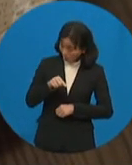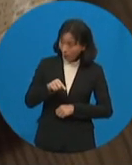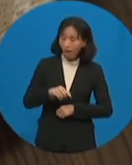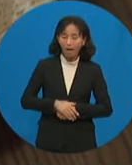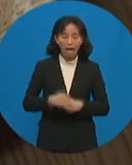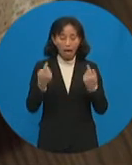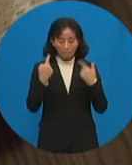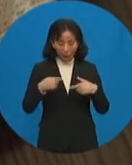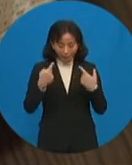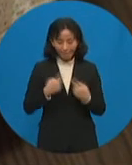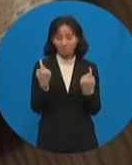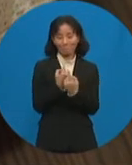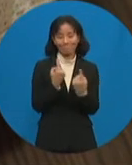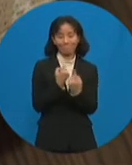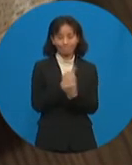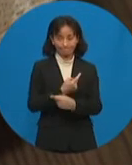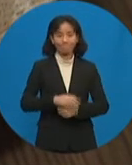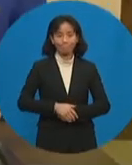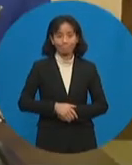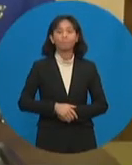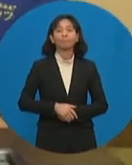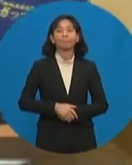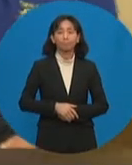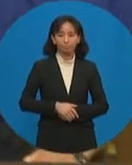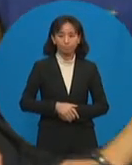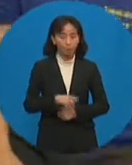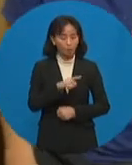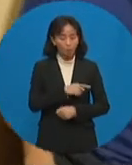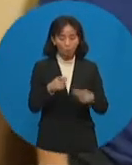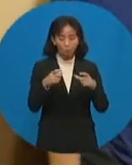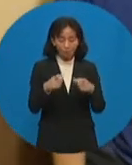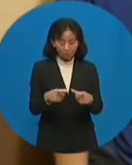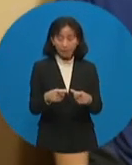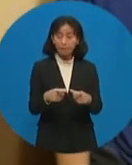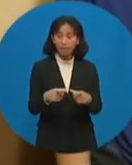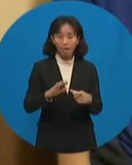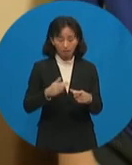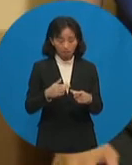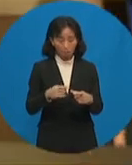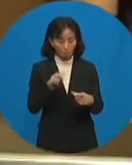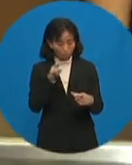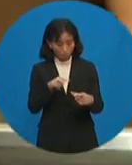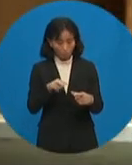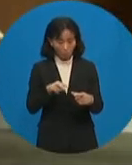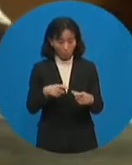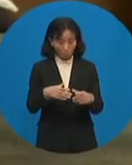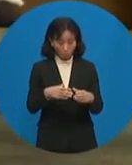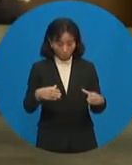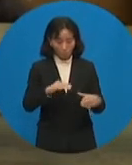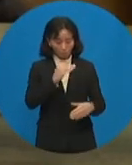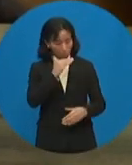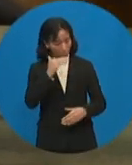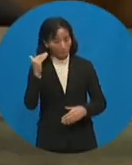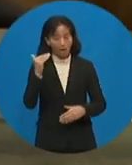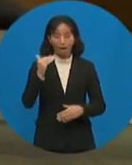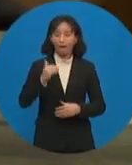毎日違う、 もの を出してまして。 お通しって言われたんですけど、見てください、結構豪華です